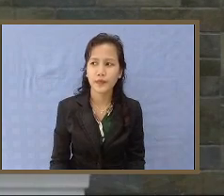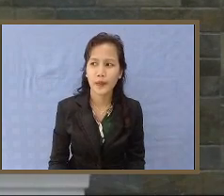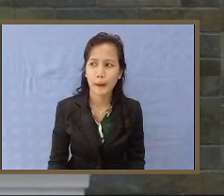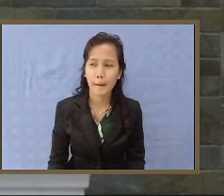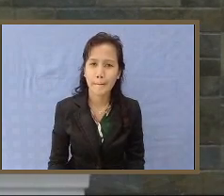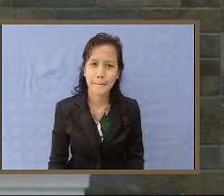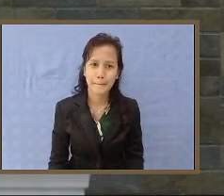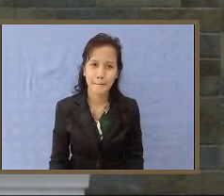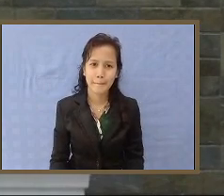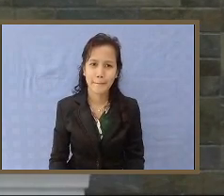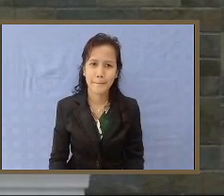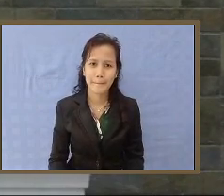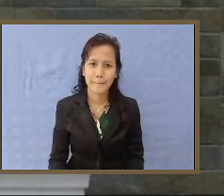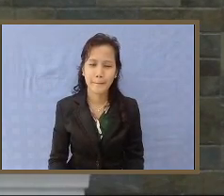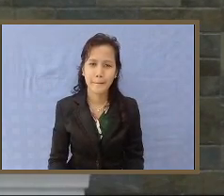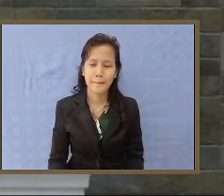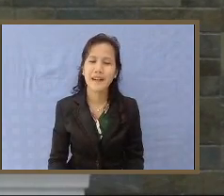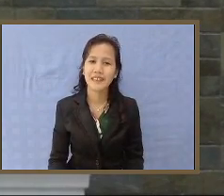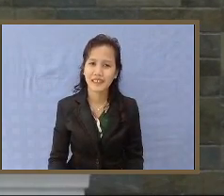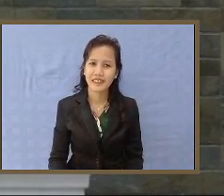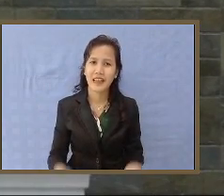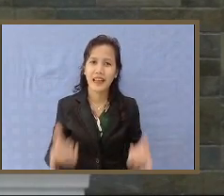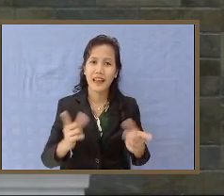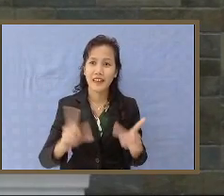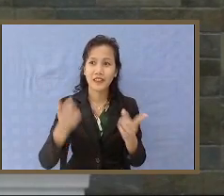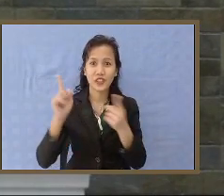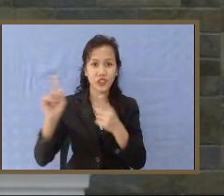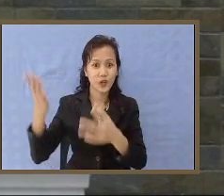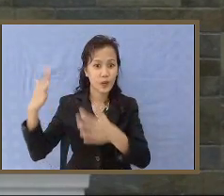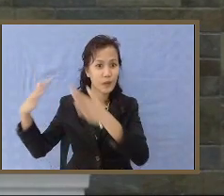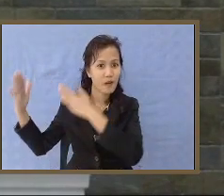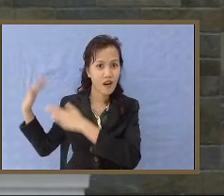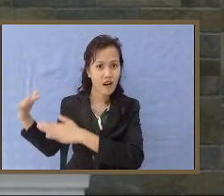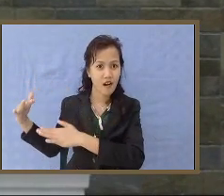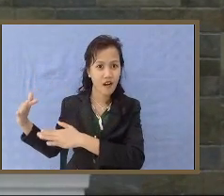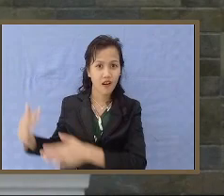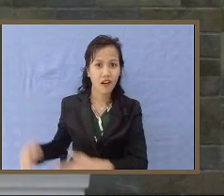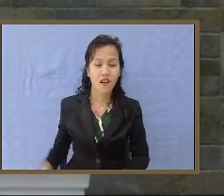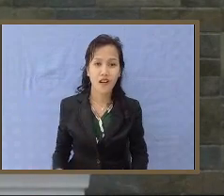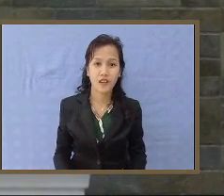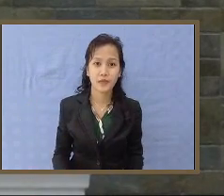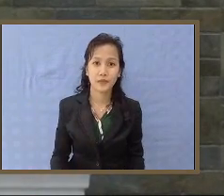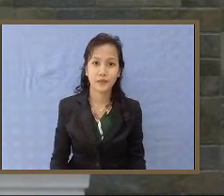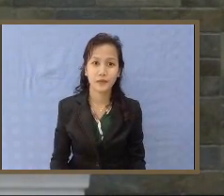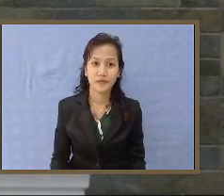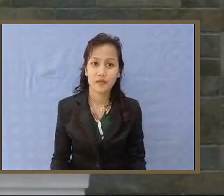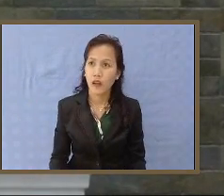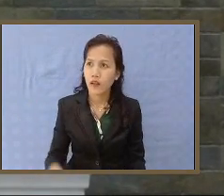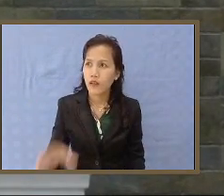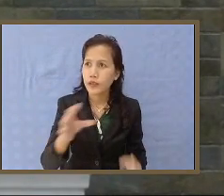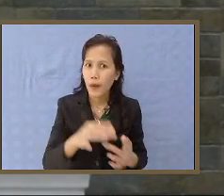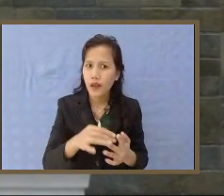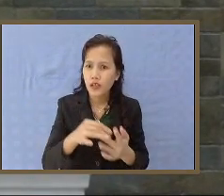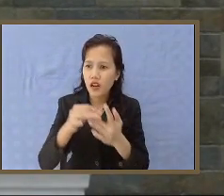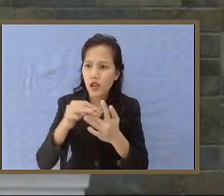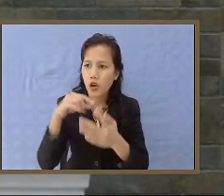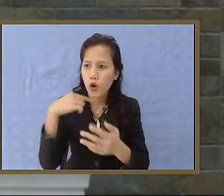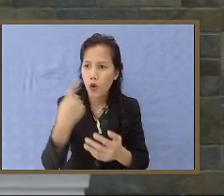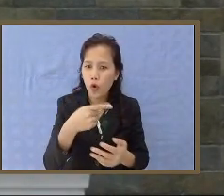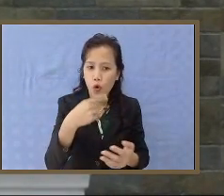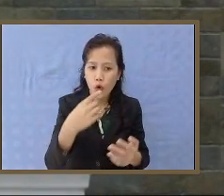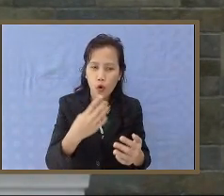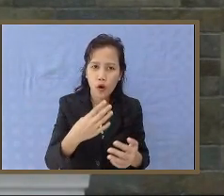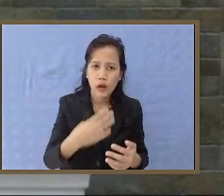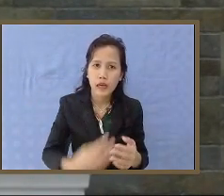life. Yeah, lalo na kayo mga lumaki dito sa Manila, iiba na lamang, kukunti na lamang sa inyo rito